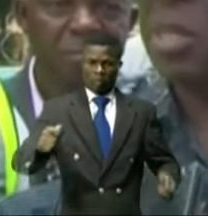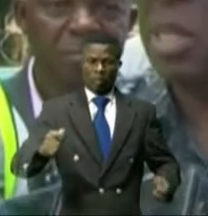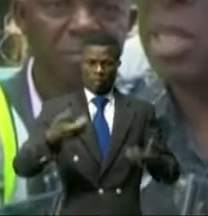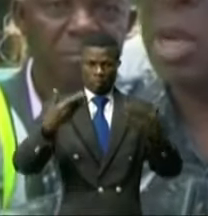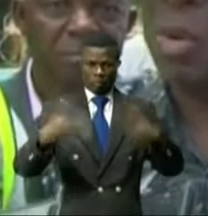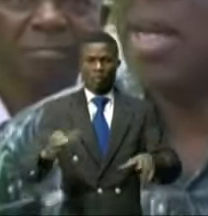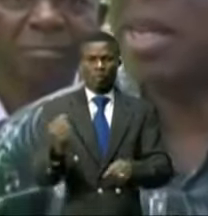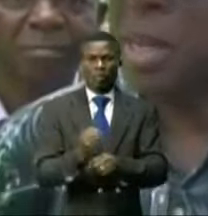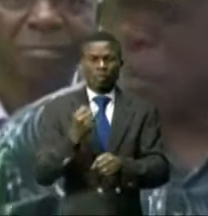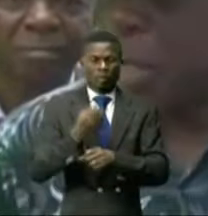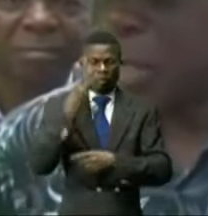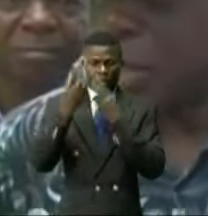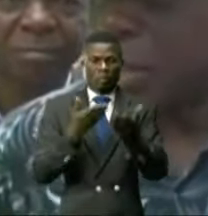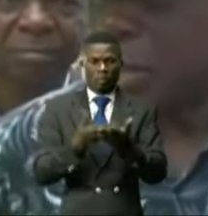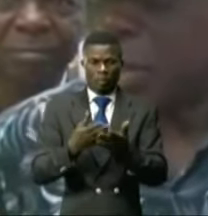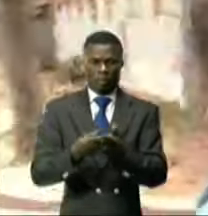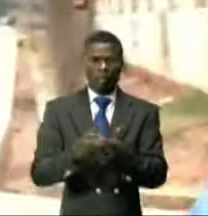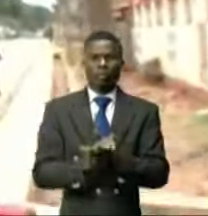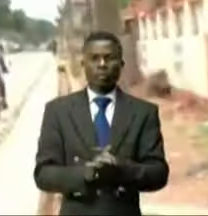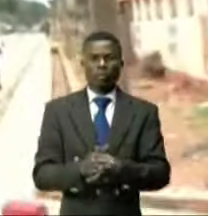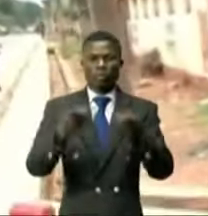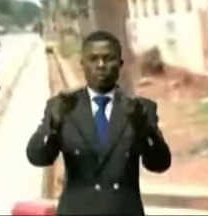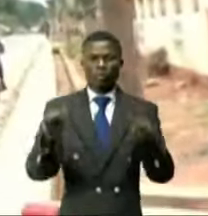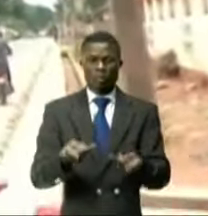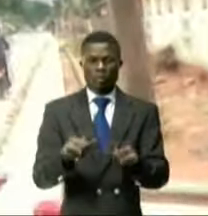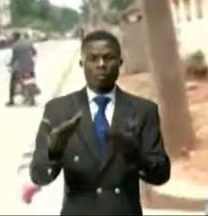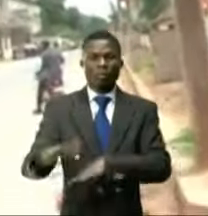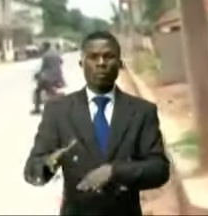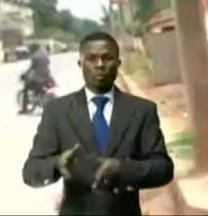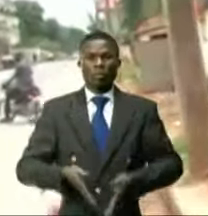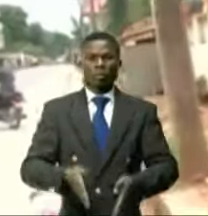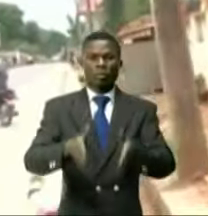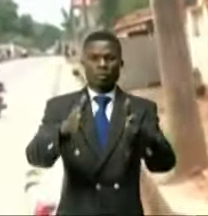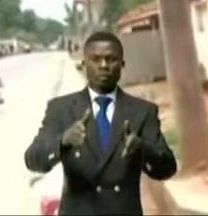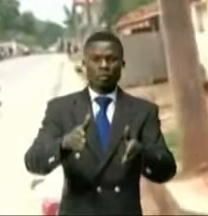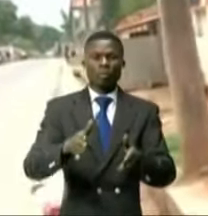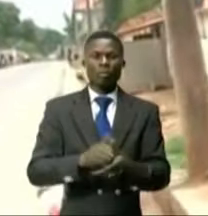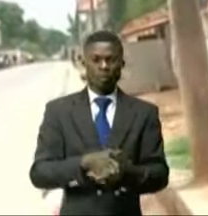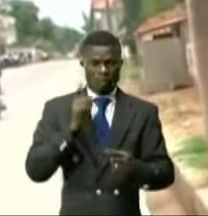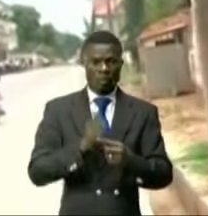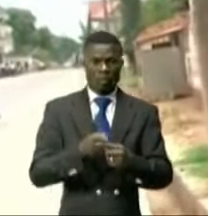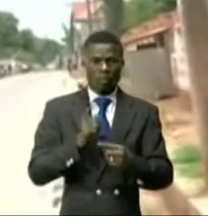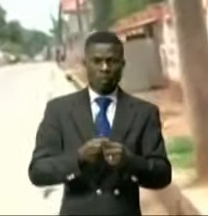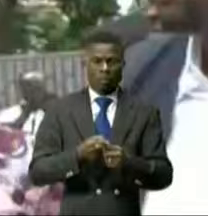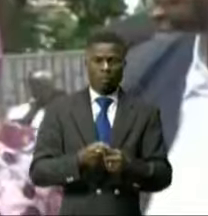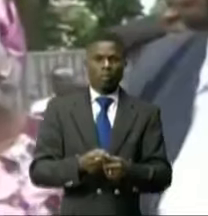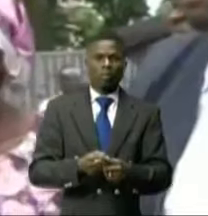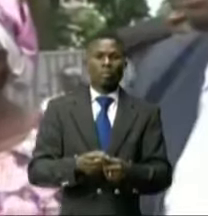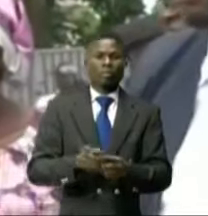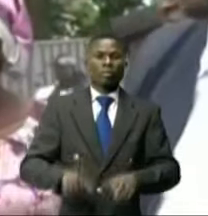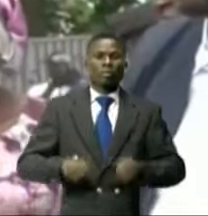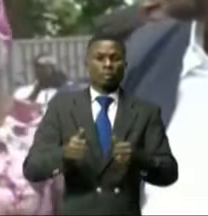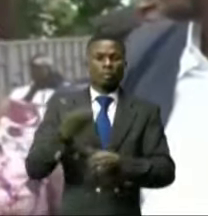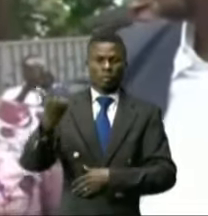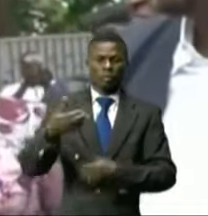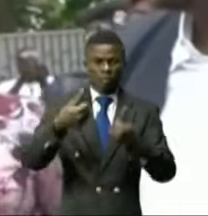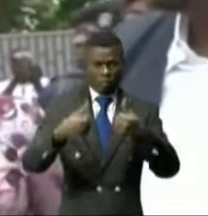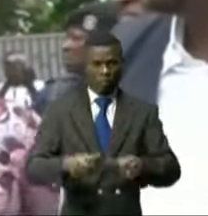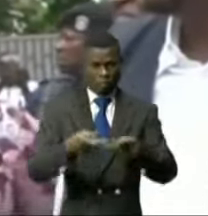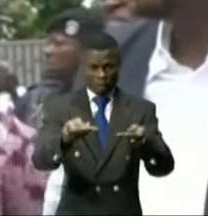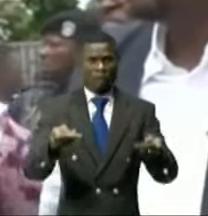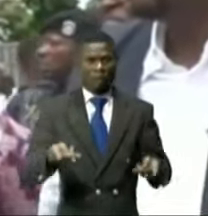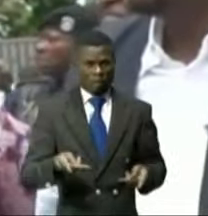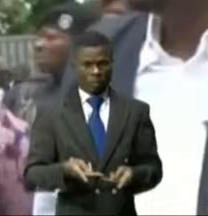terminer complètement tous les deux. L'avenue de la mort, que nous appelons maintenant l'avenue de la vie, parce qu'aujourd'hui il y a la vie là-bas, il ne reste que là où